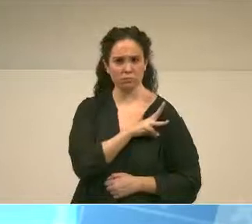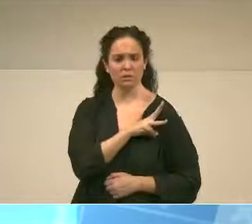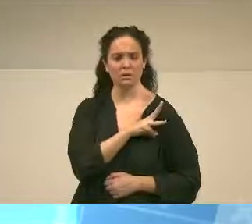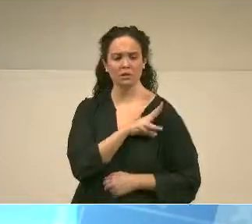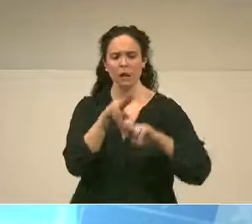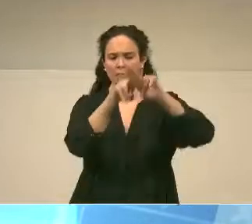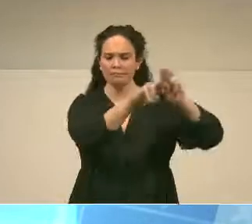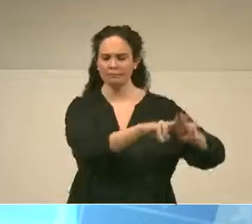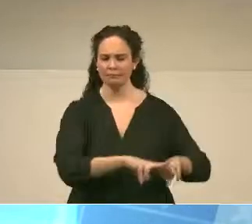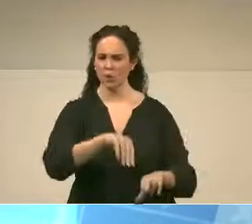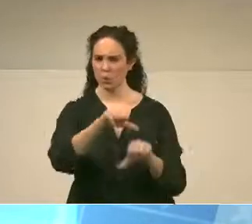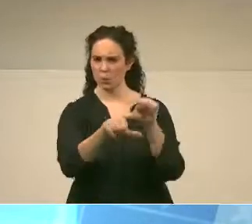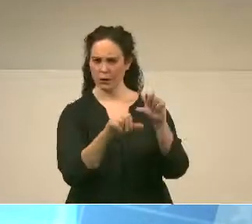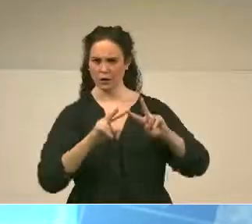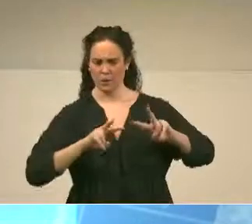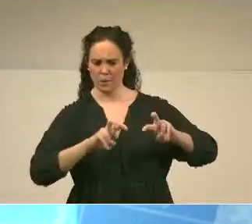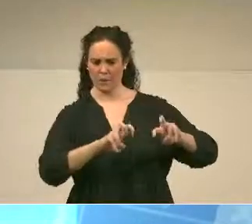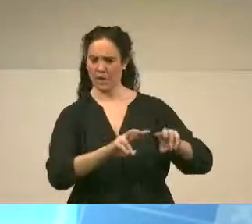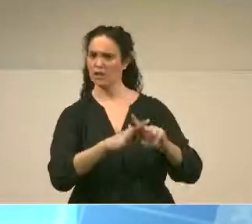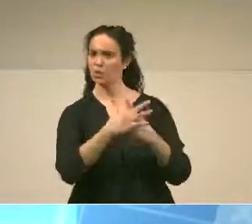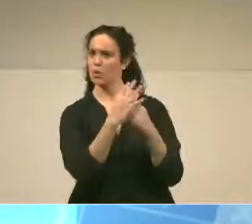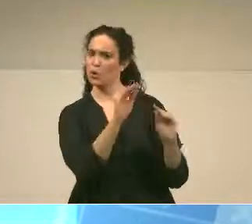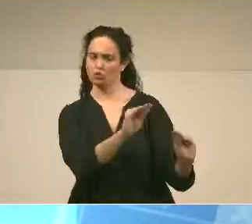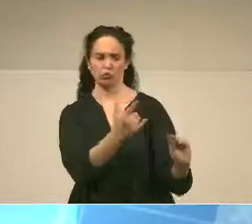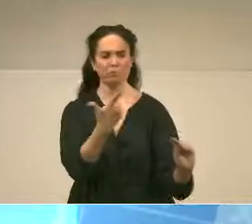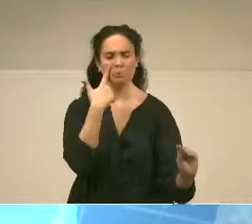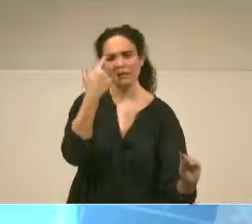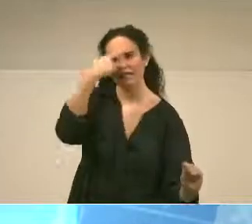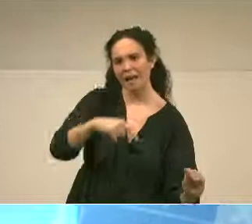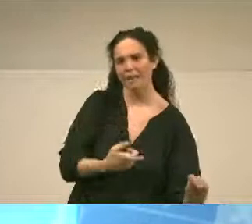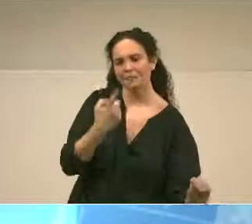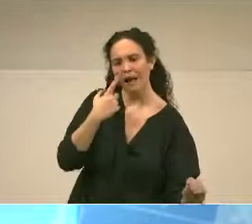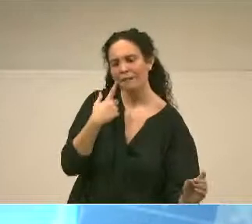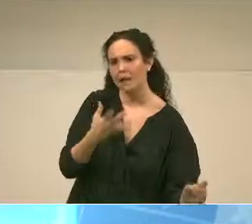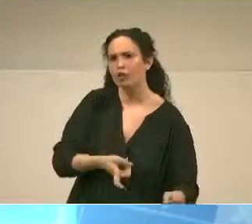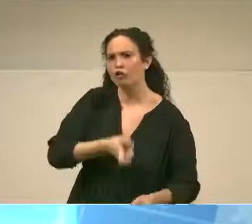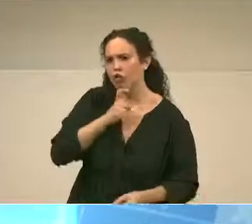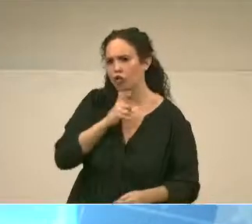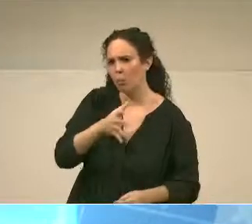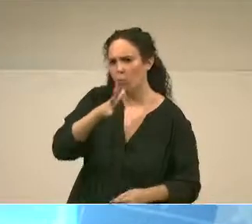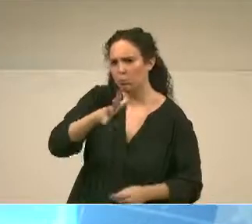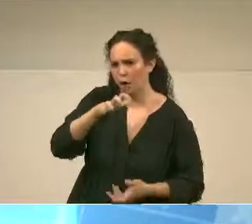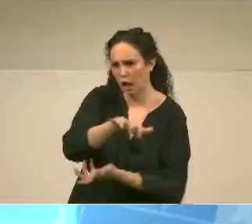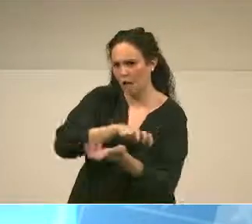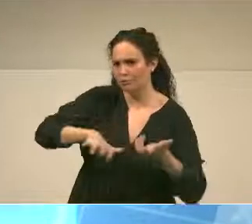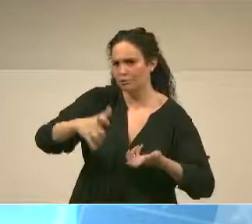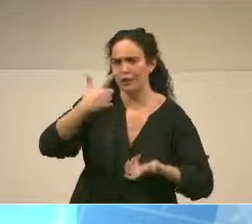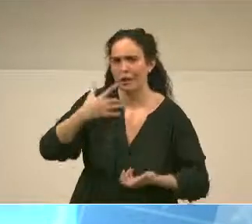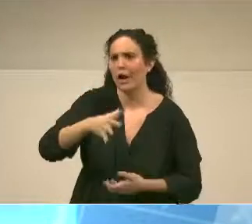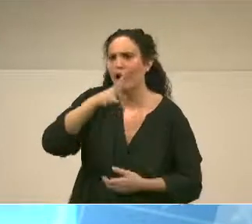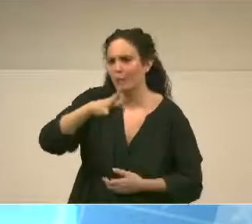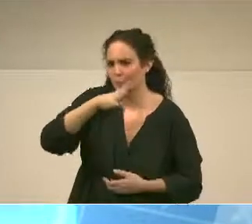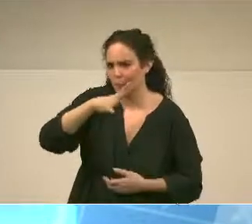bat hasi duela bere baitan jakiteko batetik nola gertatu zen zauritutako